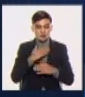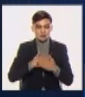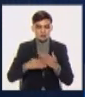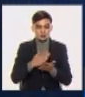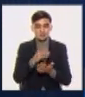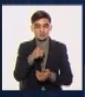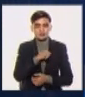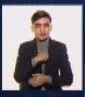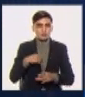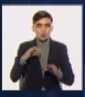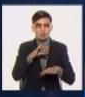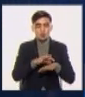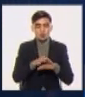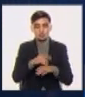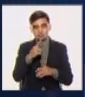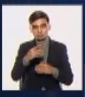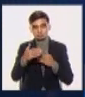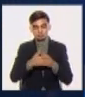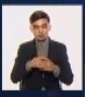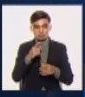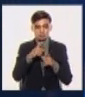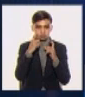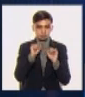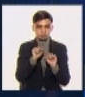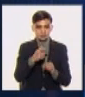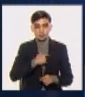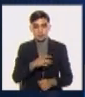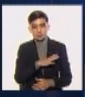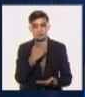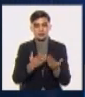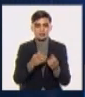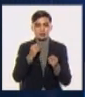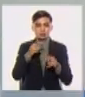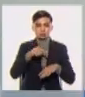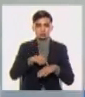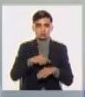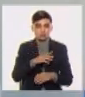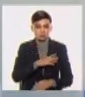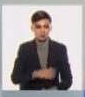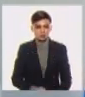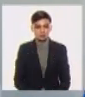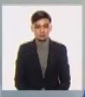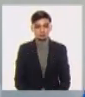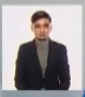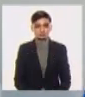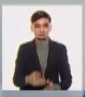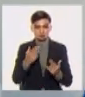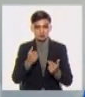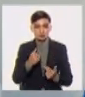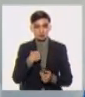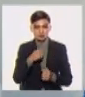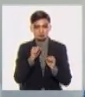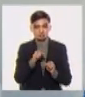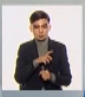Скажите, вы сами до того, как заболеть, соблюдали меры предосторожности и какие симптомы были у вас? Да,